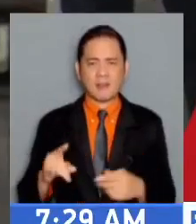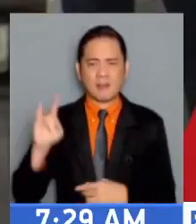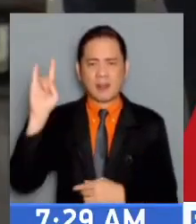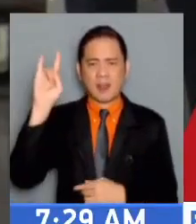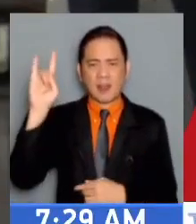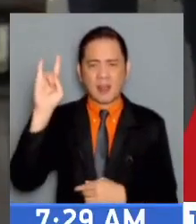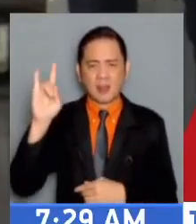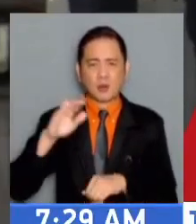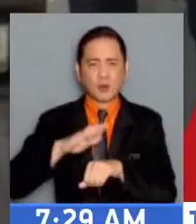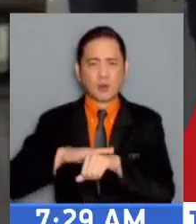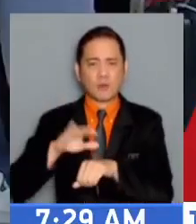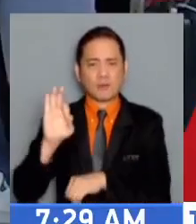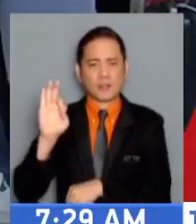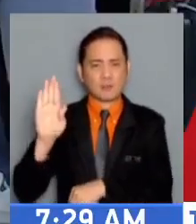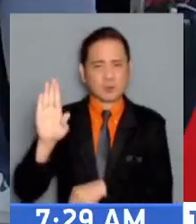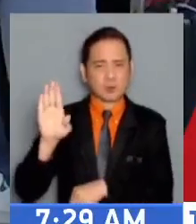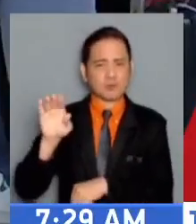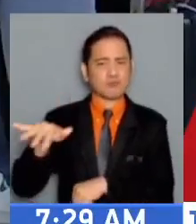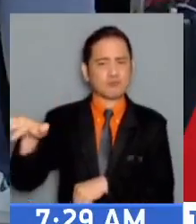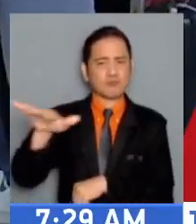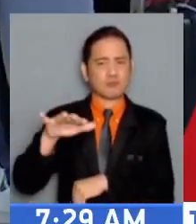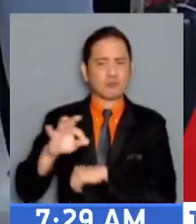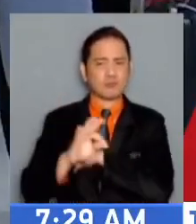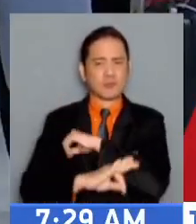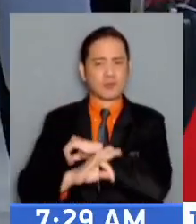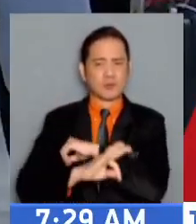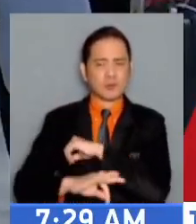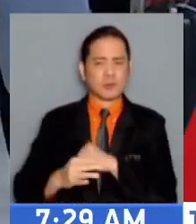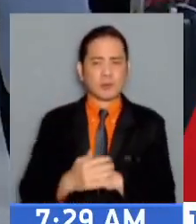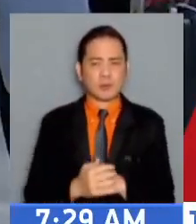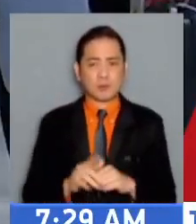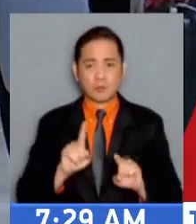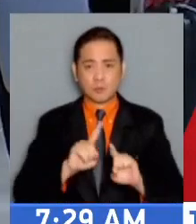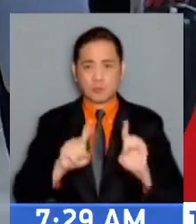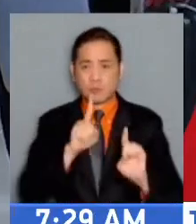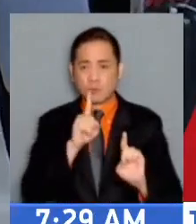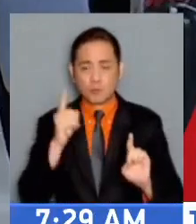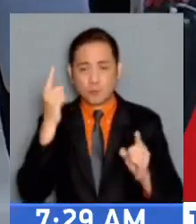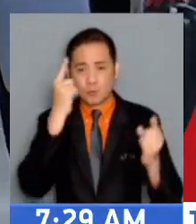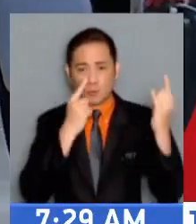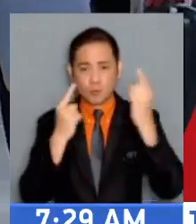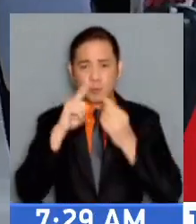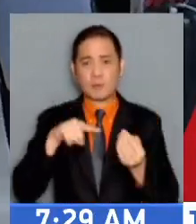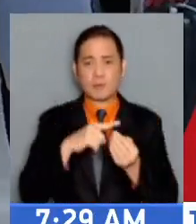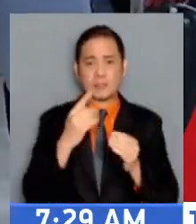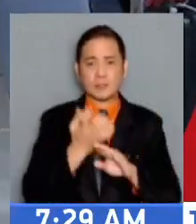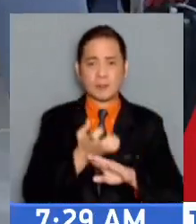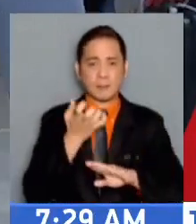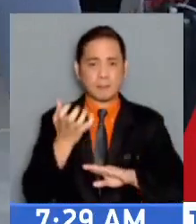we're worried po na isa na naman ito dun sa mga scams na dati po naming